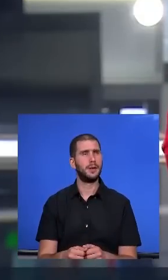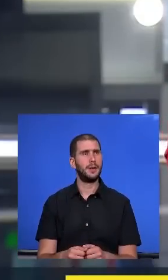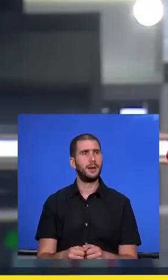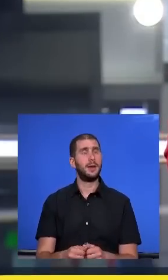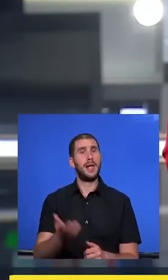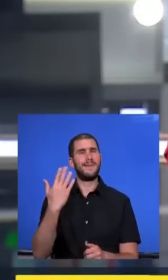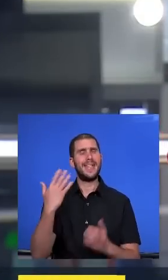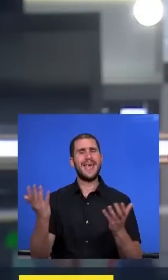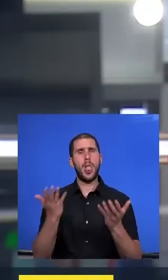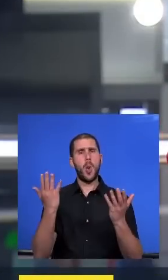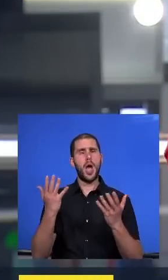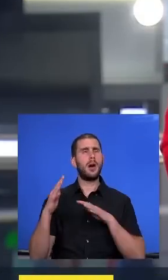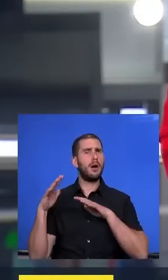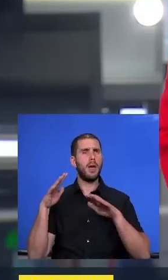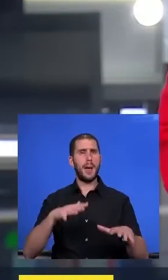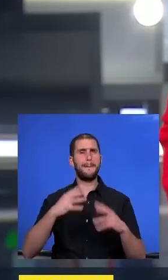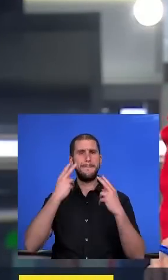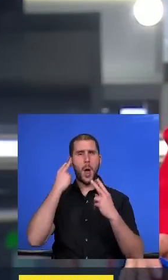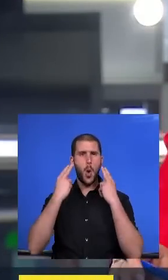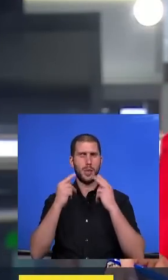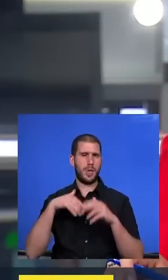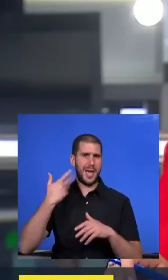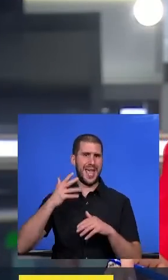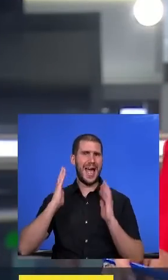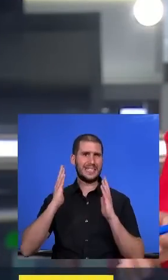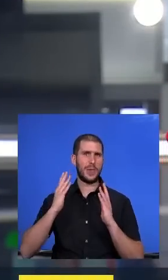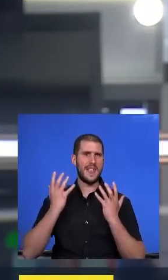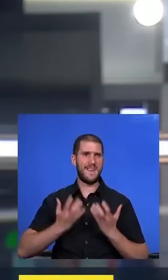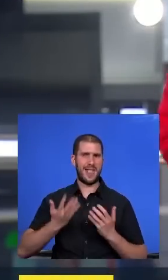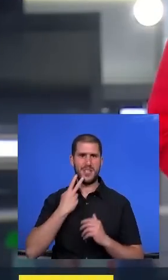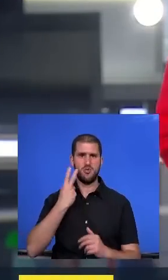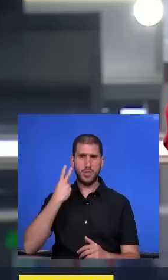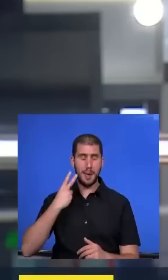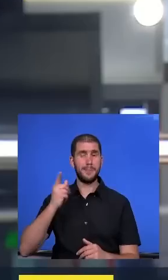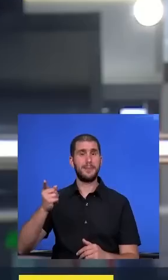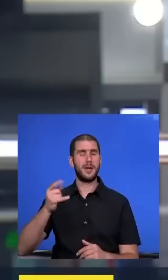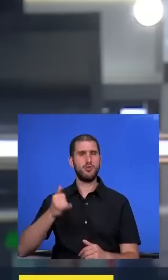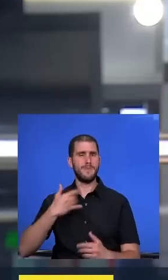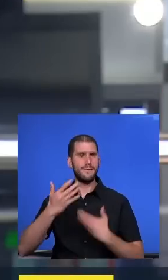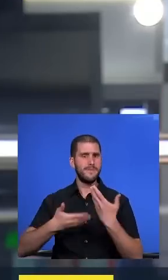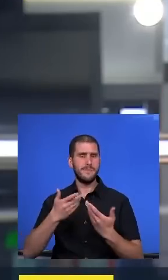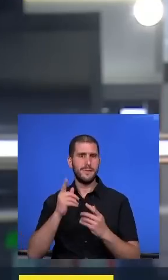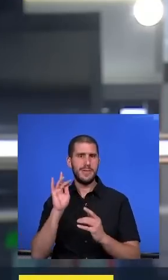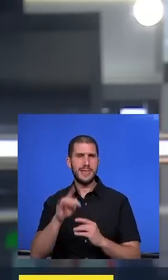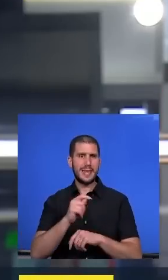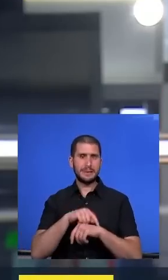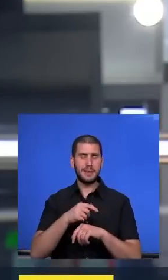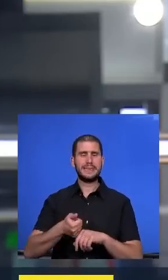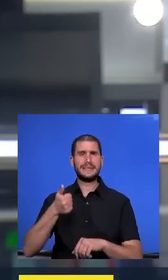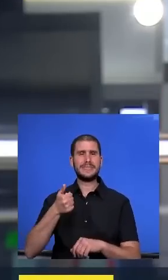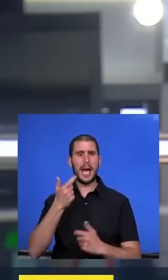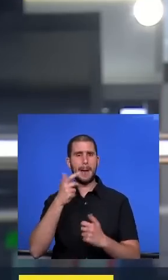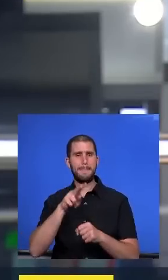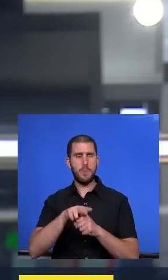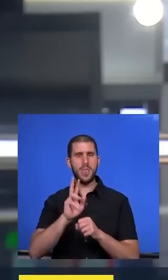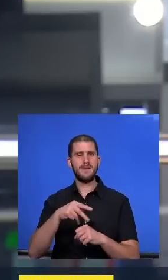ההילולה ההמונית במירון בצל האסון הכבד לפני שנתיים, הרשויות במרוץ נגד הזמן, היום הציגו השר הממונה והפרויקטור את